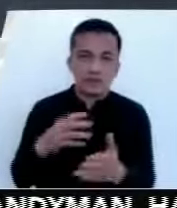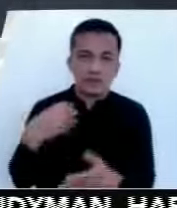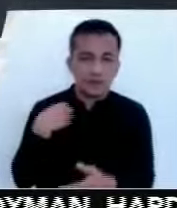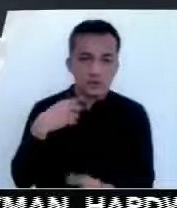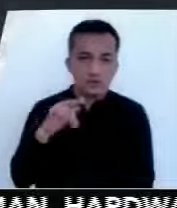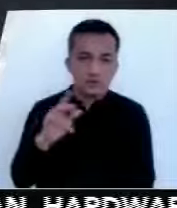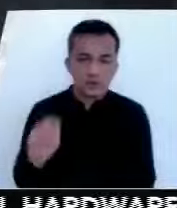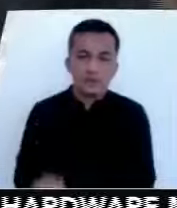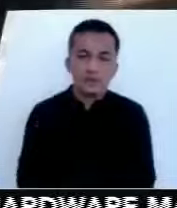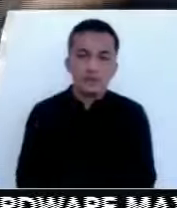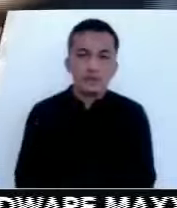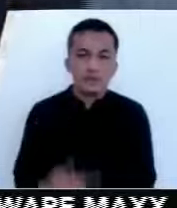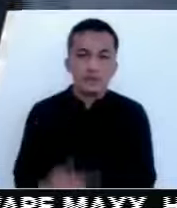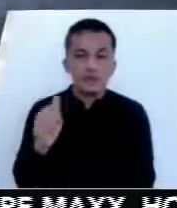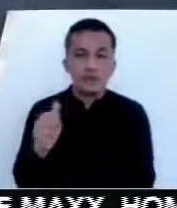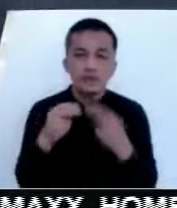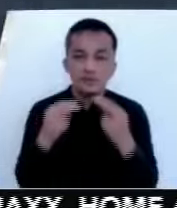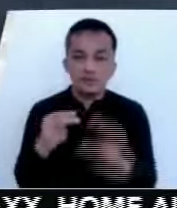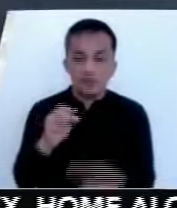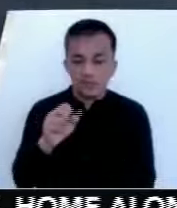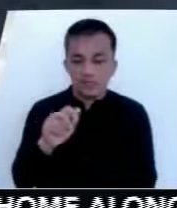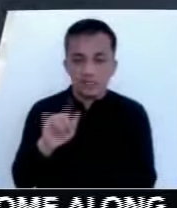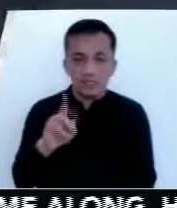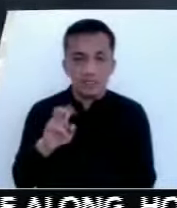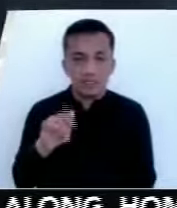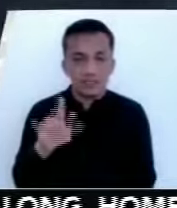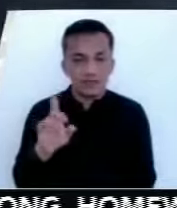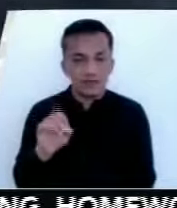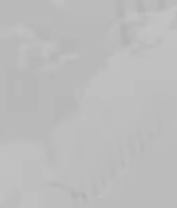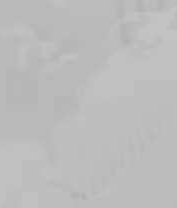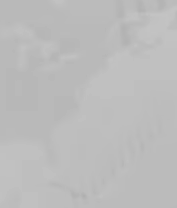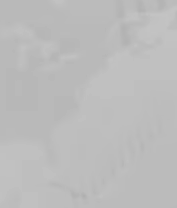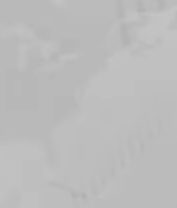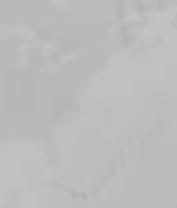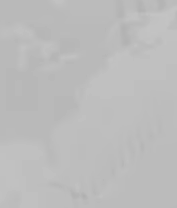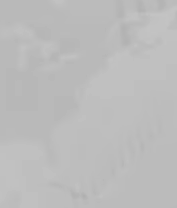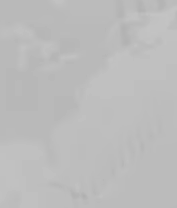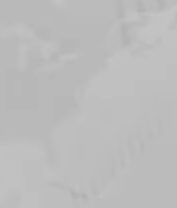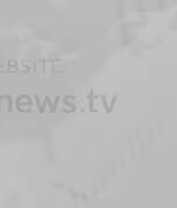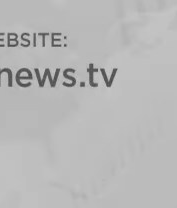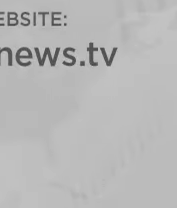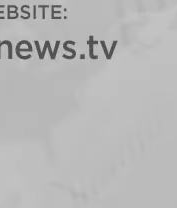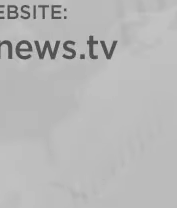integrated news Sandra aginaldo nakatutok 24 Oras